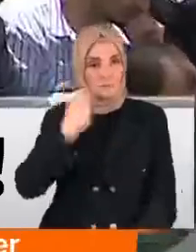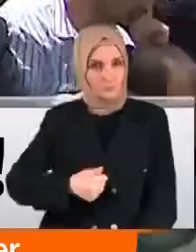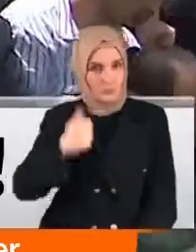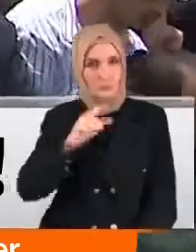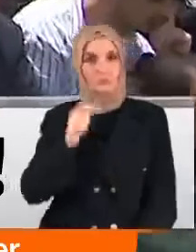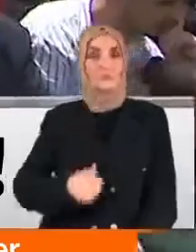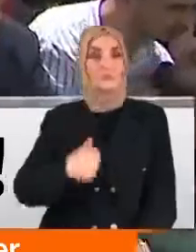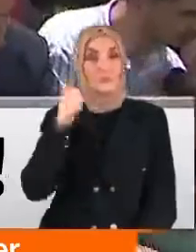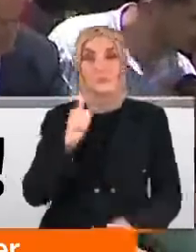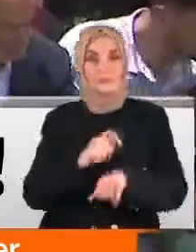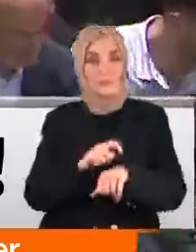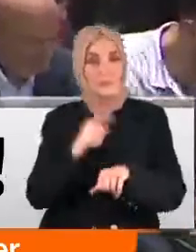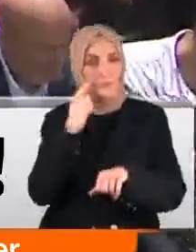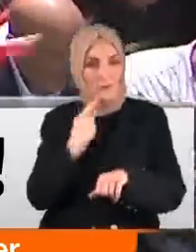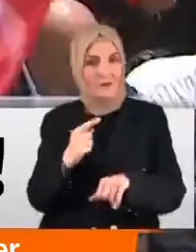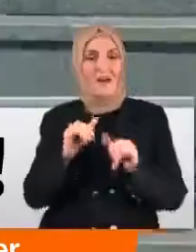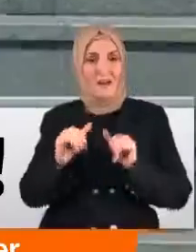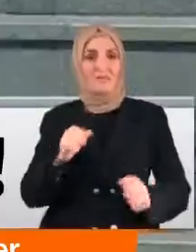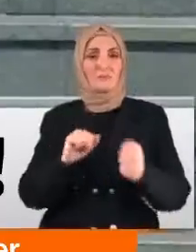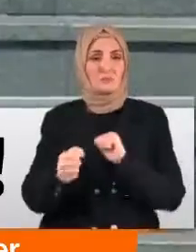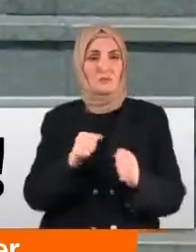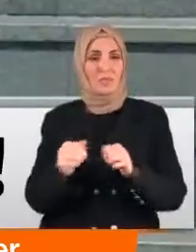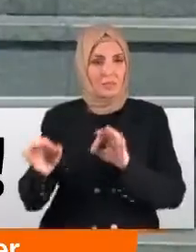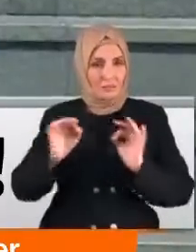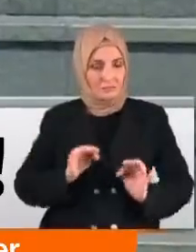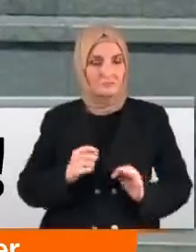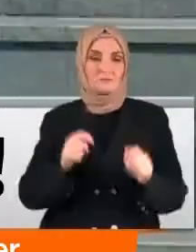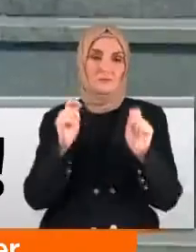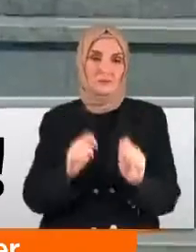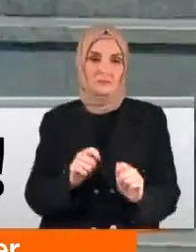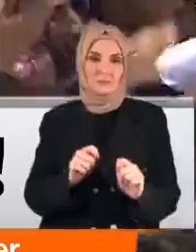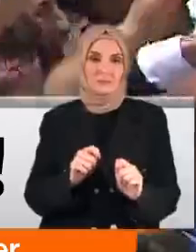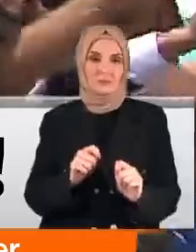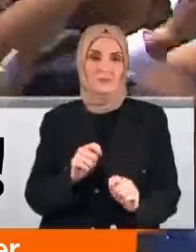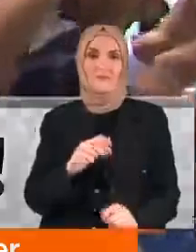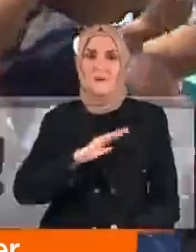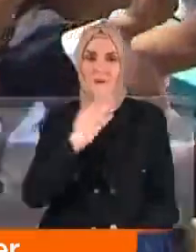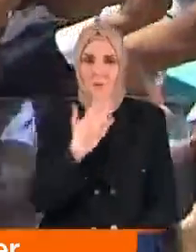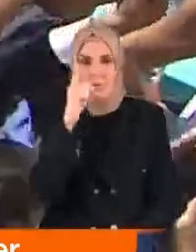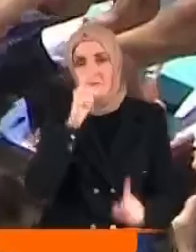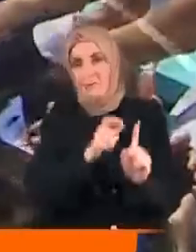dönemlerimiz aynı mücadelelerle geçti. Var olun, Allah'a emanet olun.